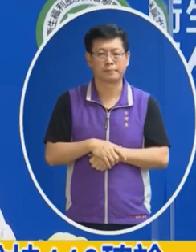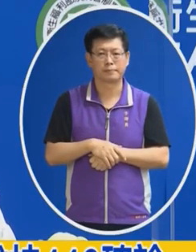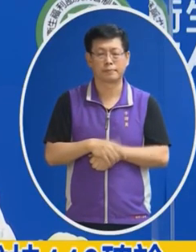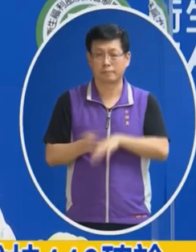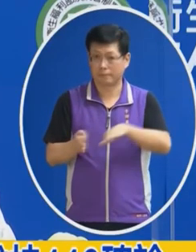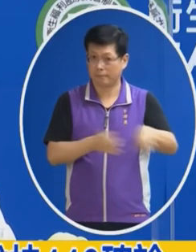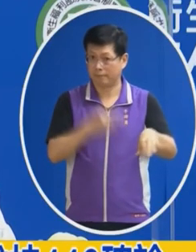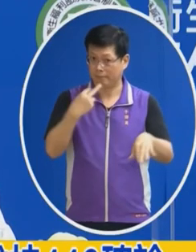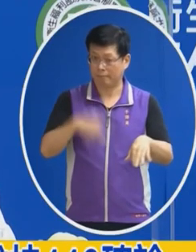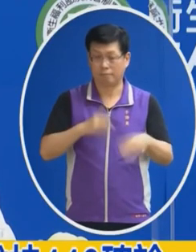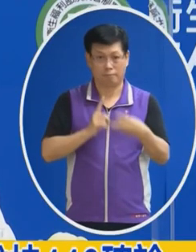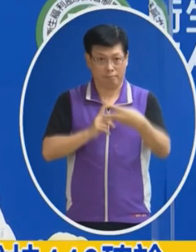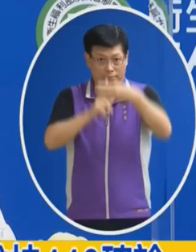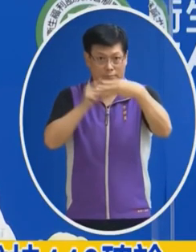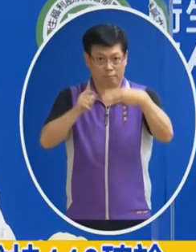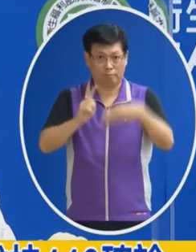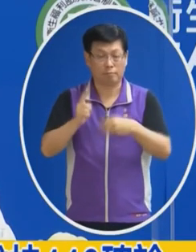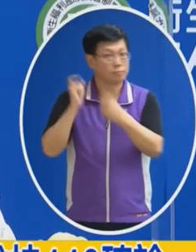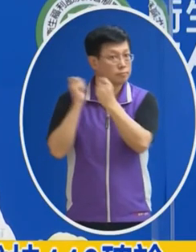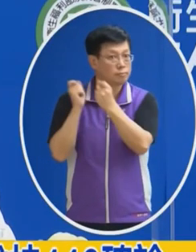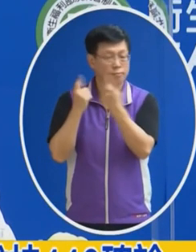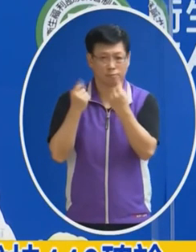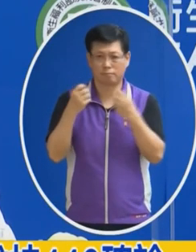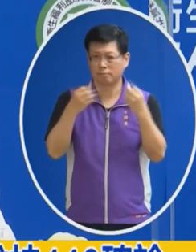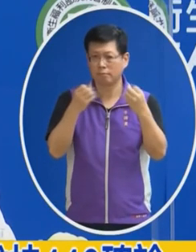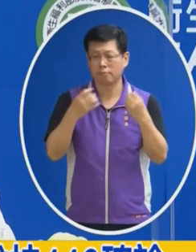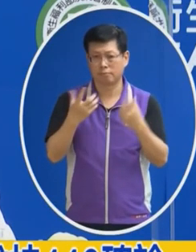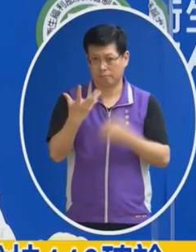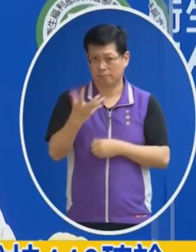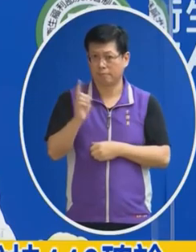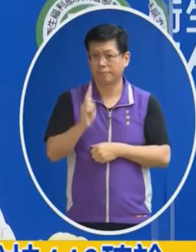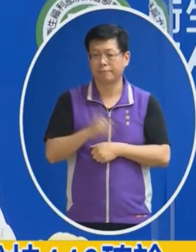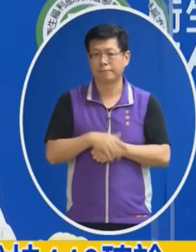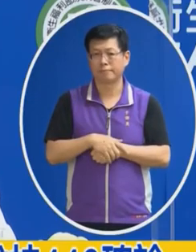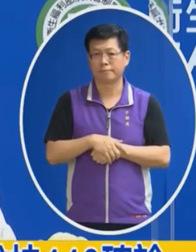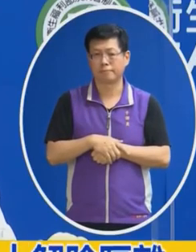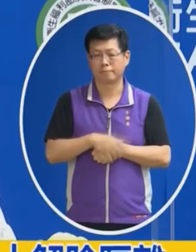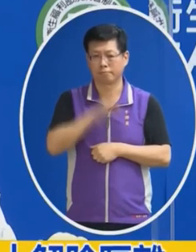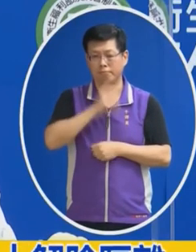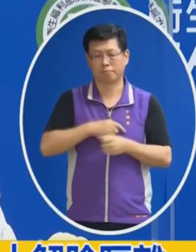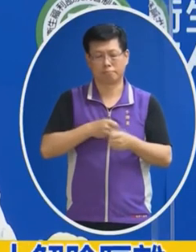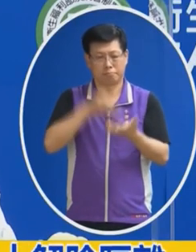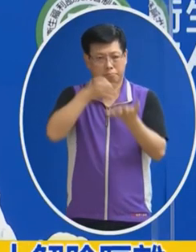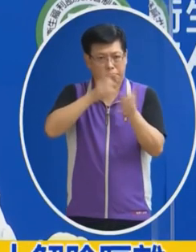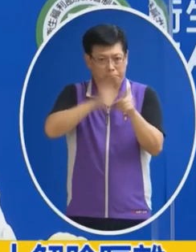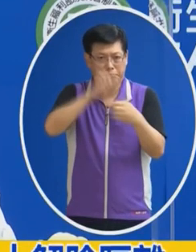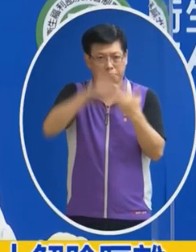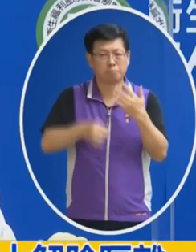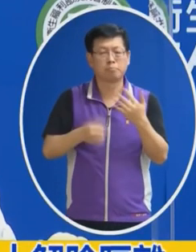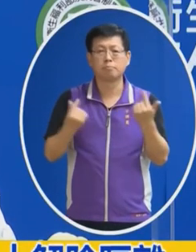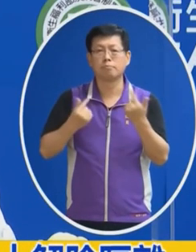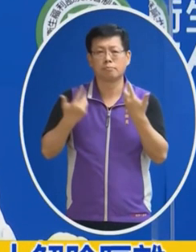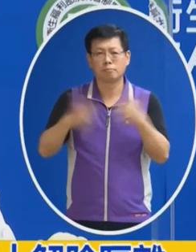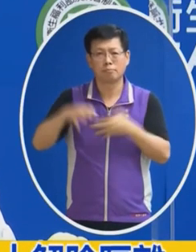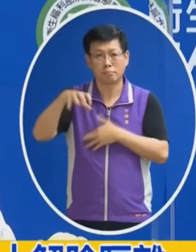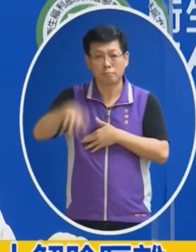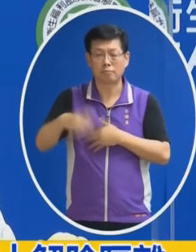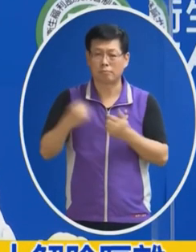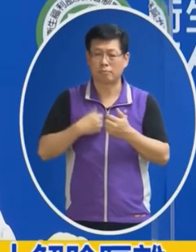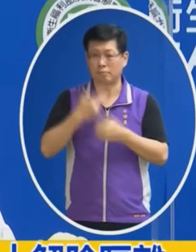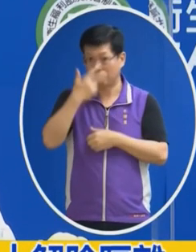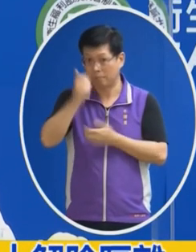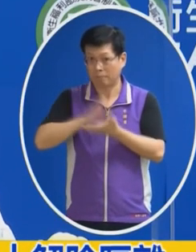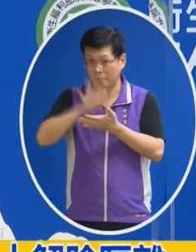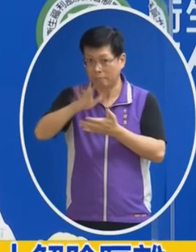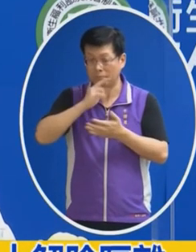那另外呢在主要在近来我们也是在讨论比较多的就是这个实名制。有些地方为了便于将